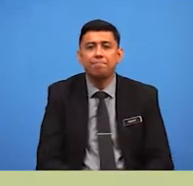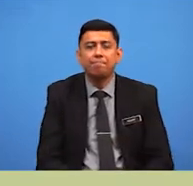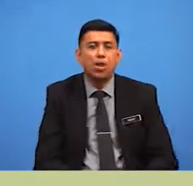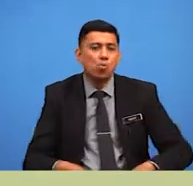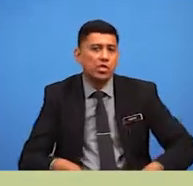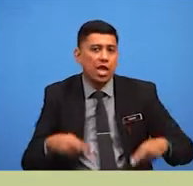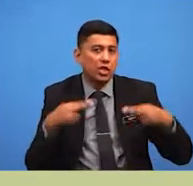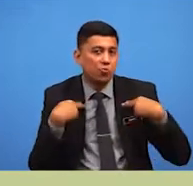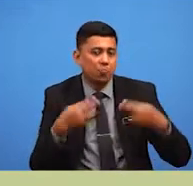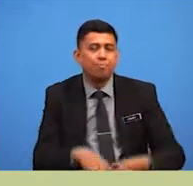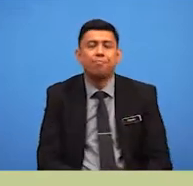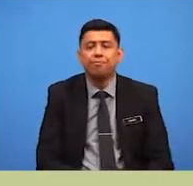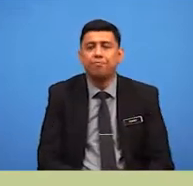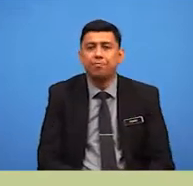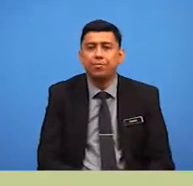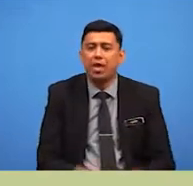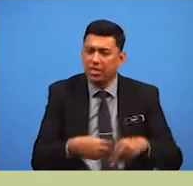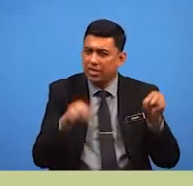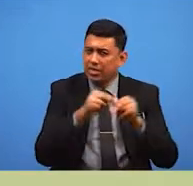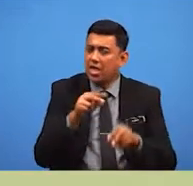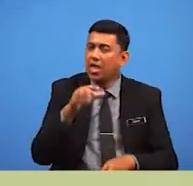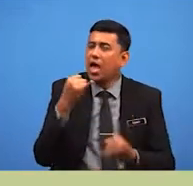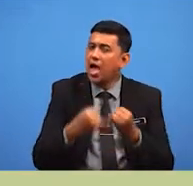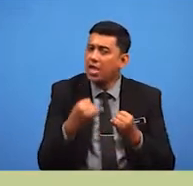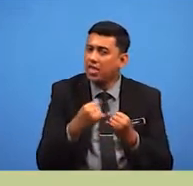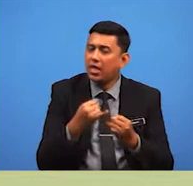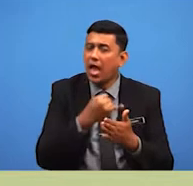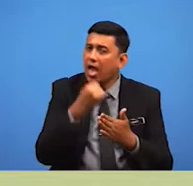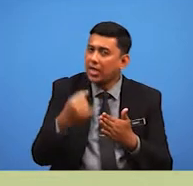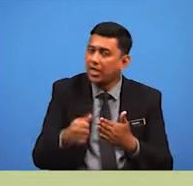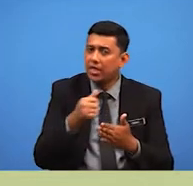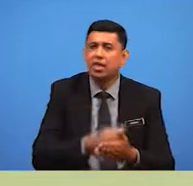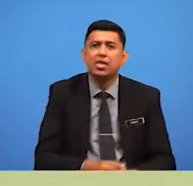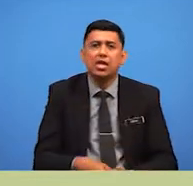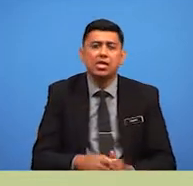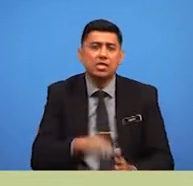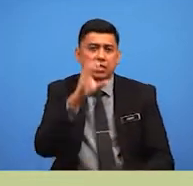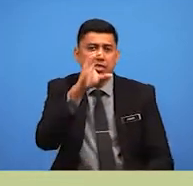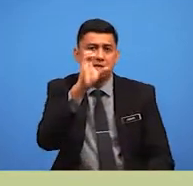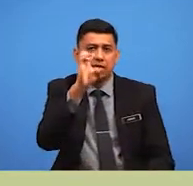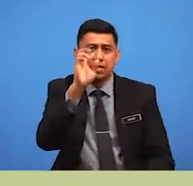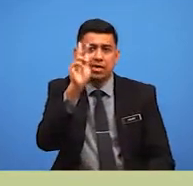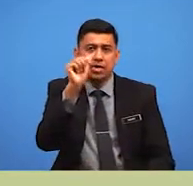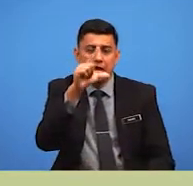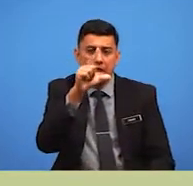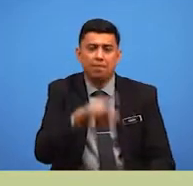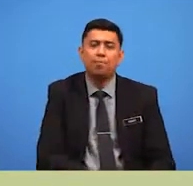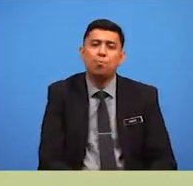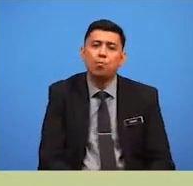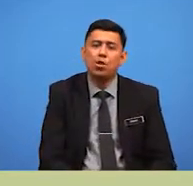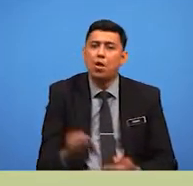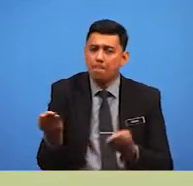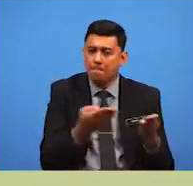Nilai terakhir yang akan kita bincangkan ialah nilai kecekalan. Kecekalan